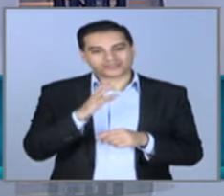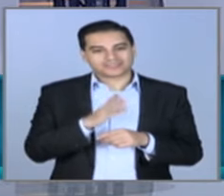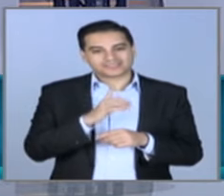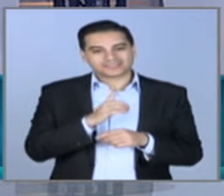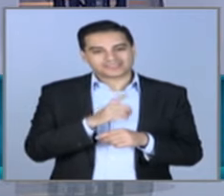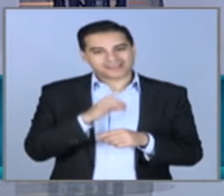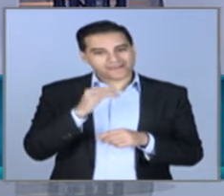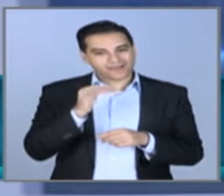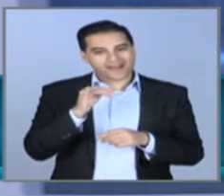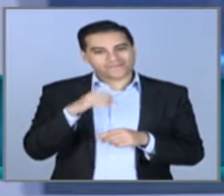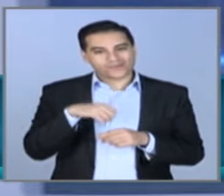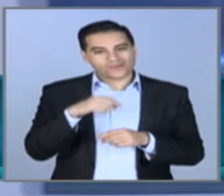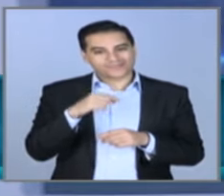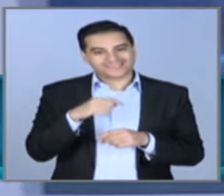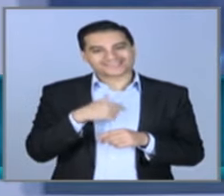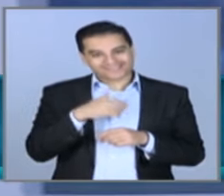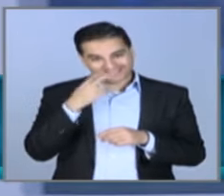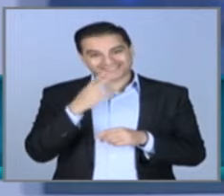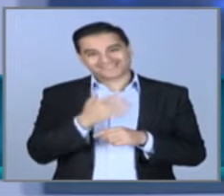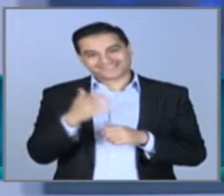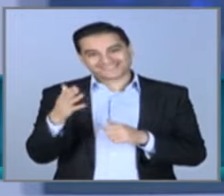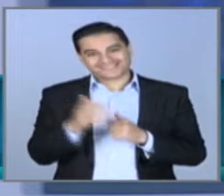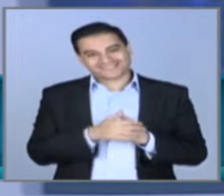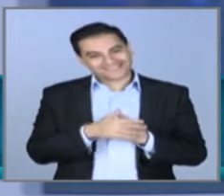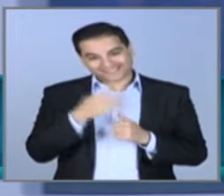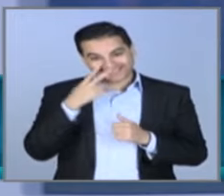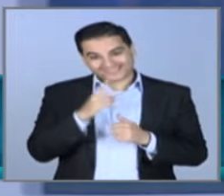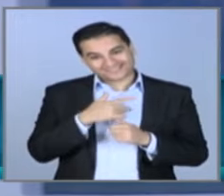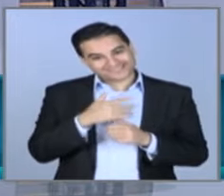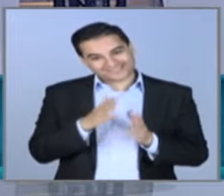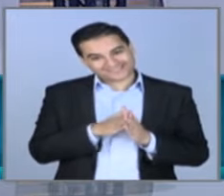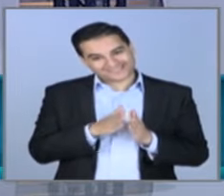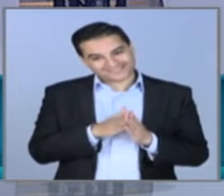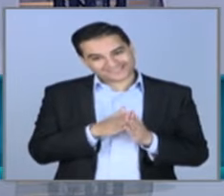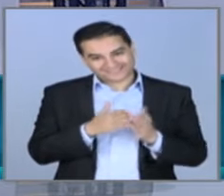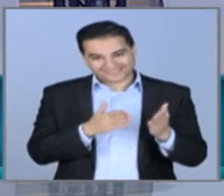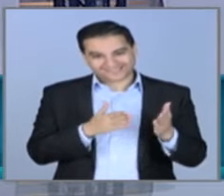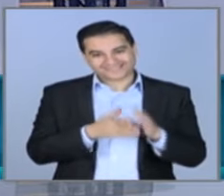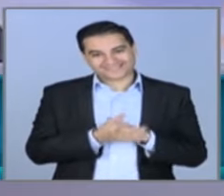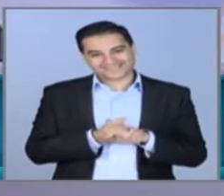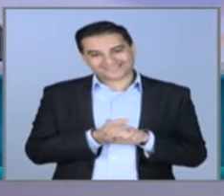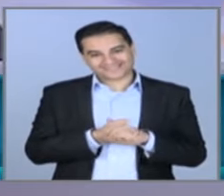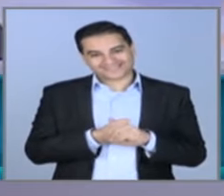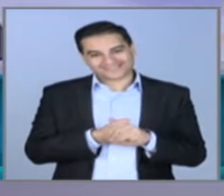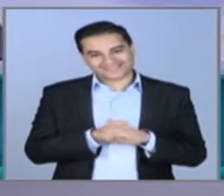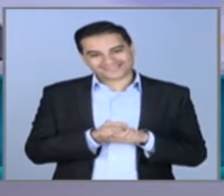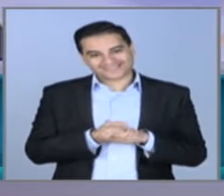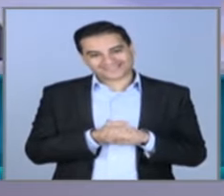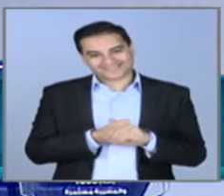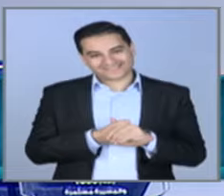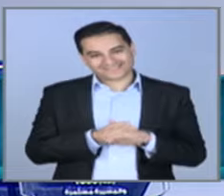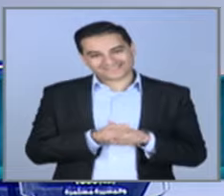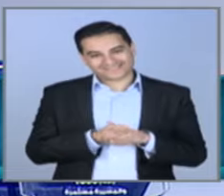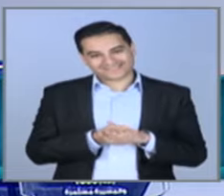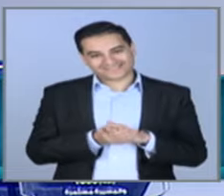29/11. يا محمود معلش، حد يعمل كده؟ انا اسف يا ماما، معلش، حقك عليا. لا كاتبها صح. أكيد